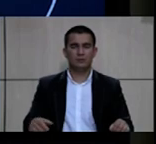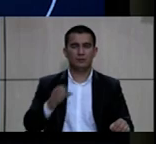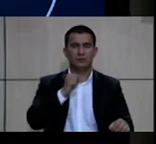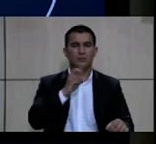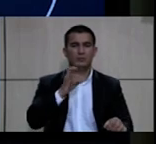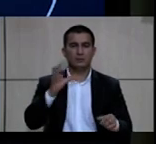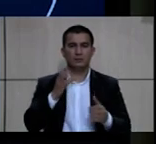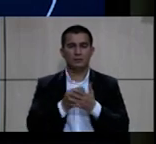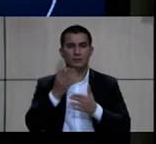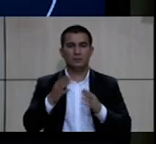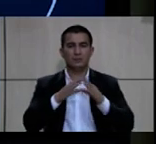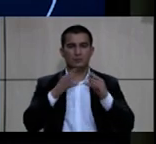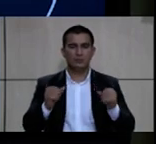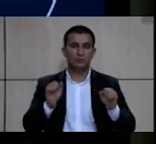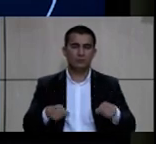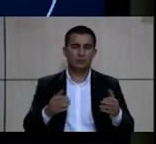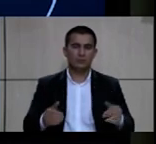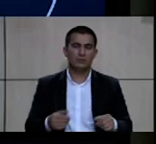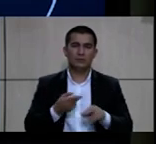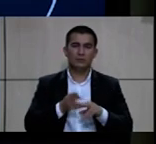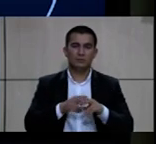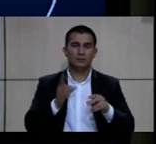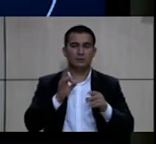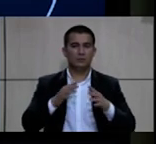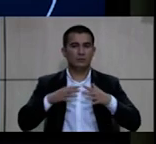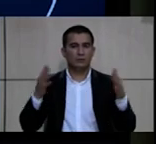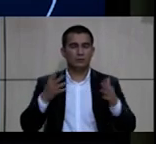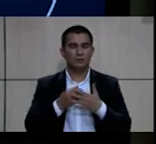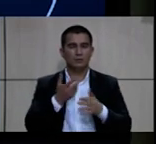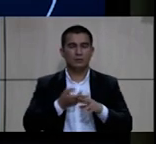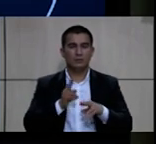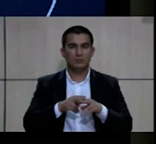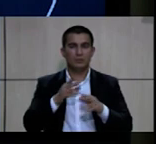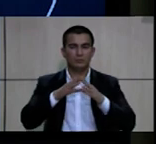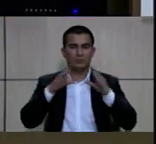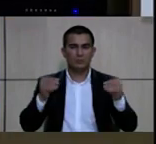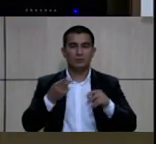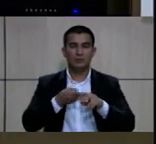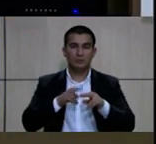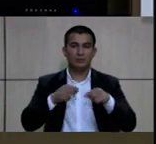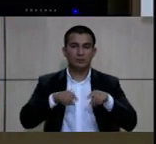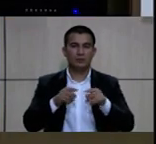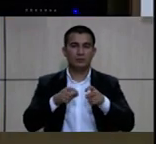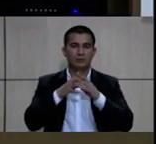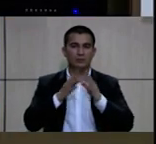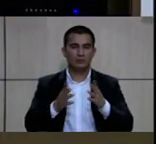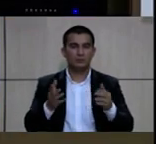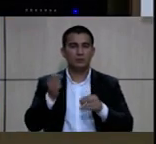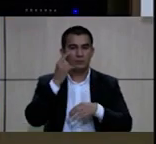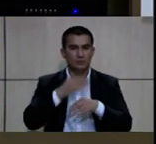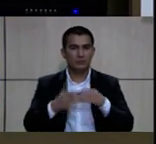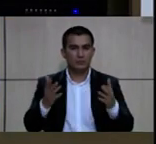ABC uchburchak yasash mumkin. Demek bunday kattalikdagi uchburchagimiz mavjud.